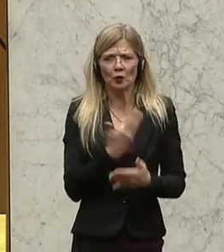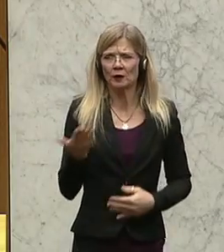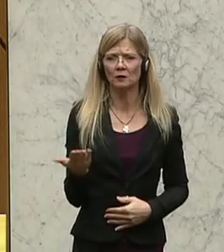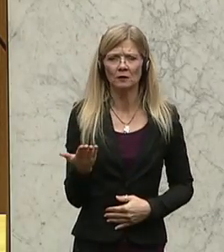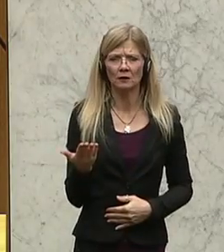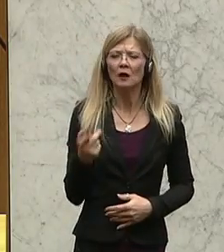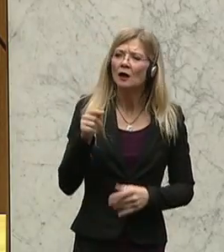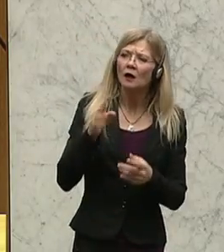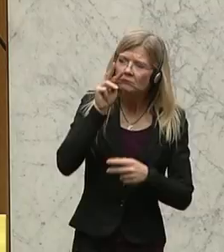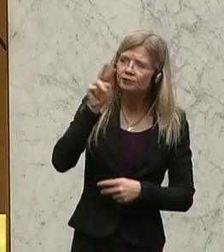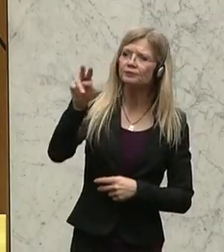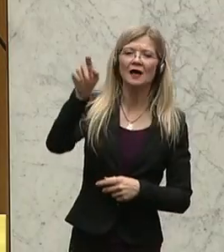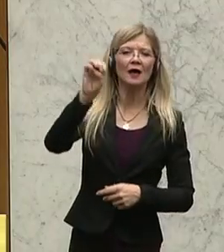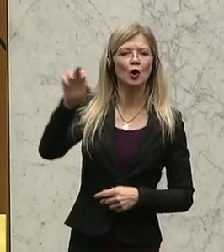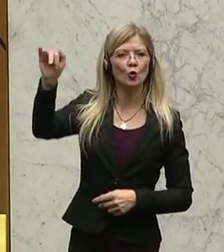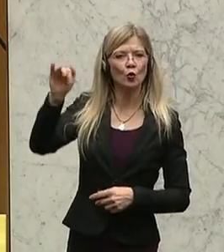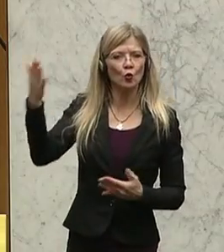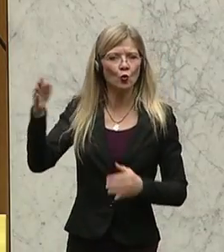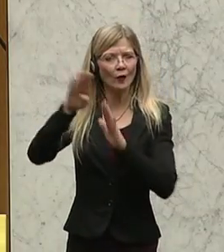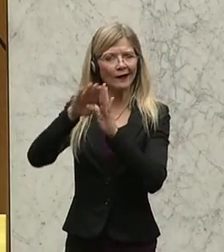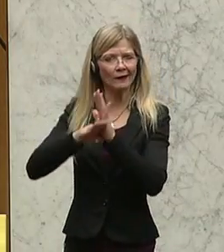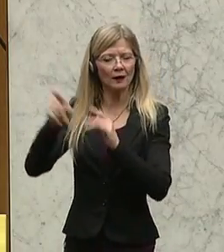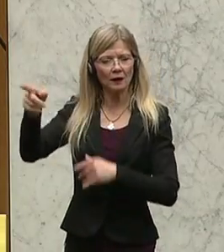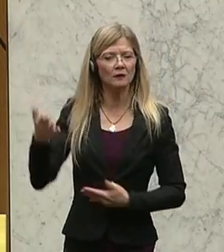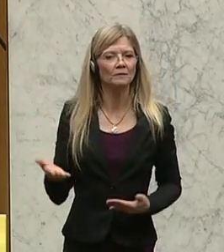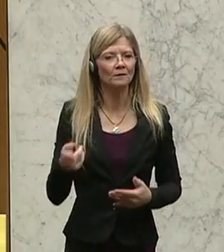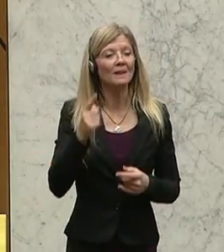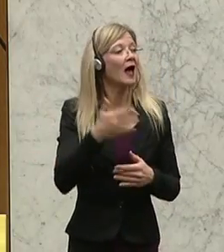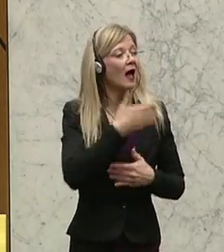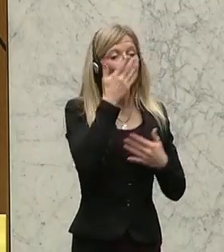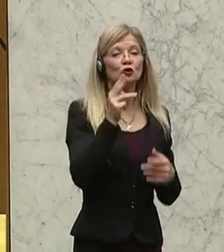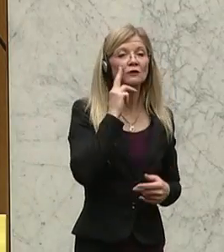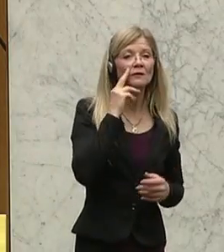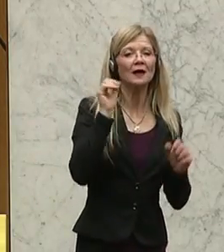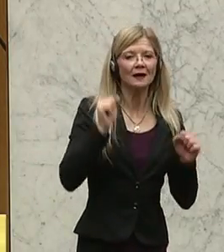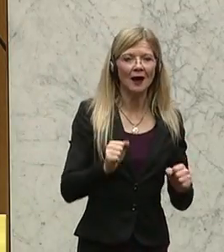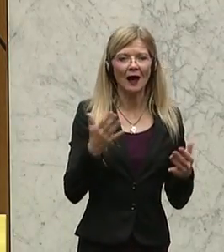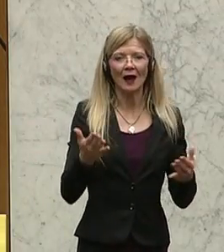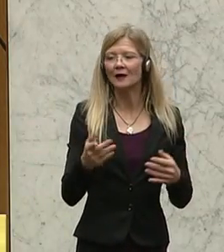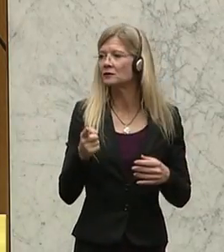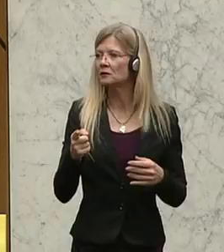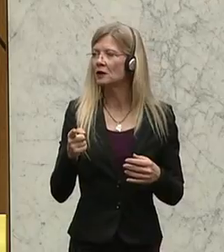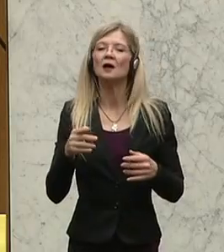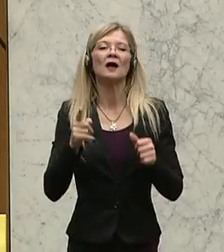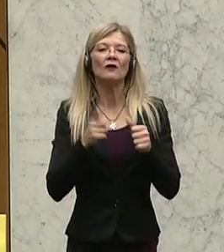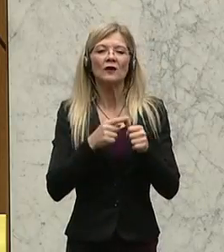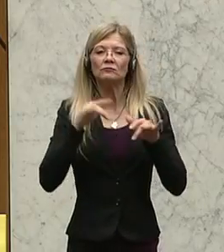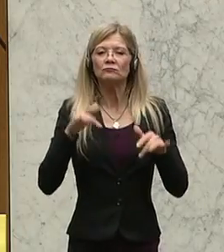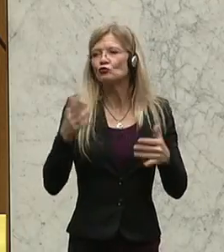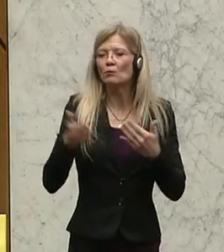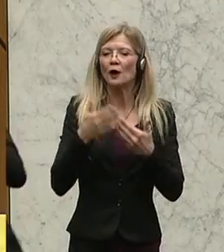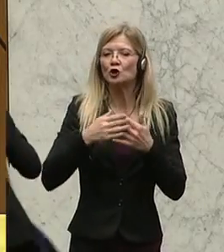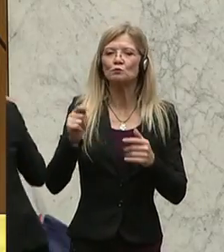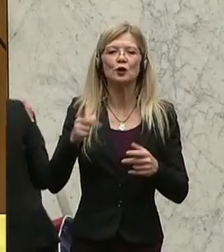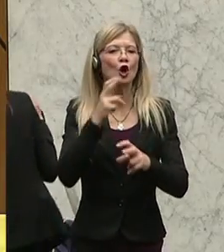EU-Regelungen. Ein ausländisches Unternehmen kann sich gegen Diskriminierungen, zum Beispiel durch eine österreichische Behörde, vor dem